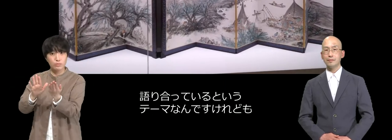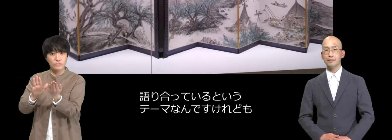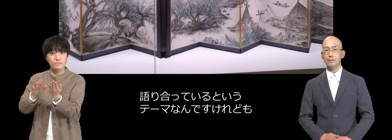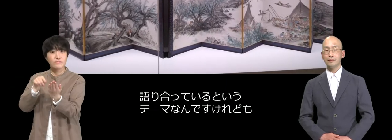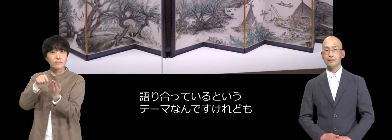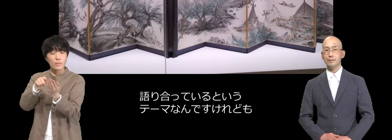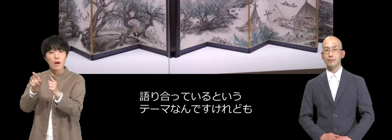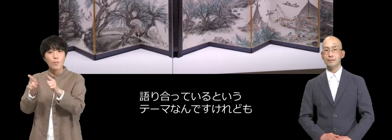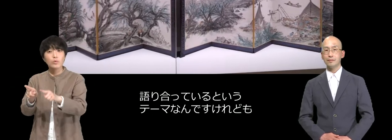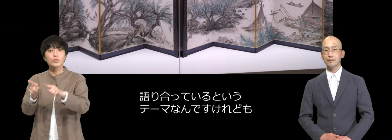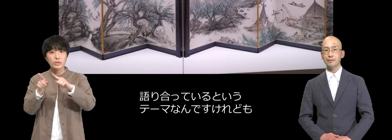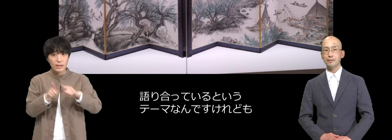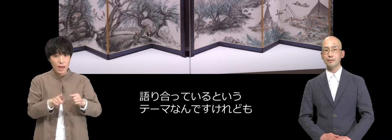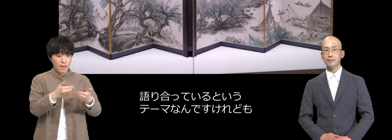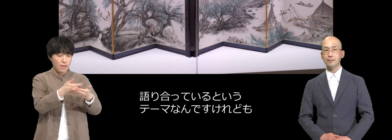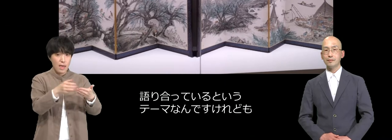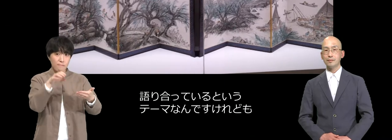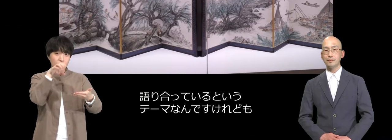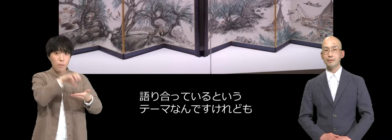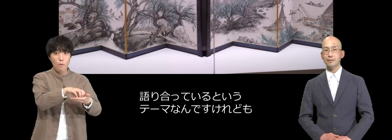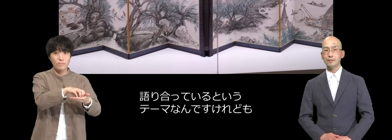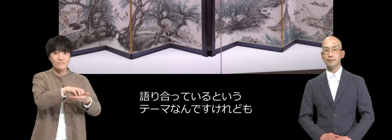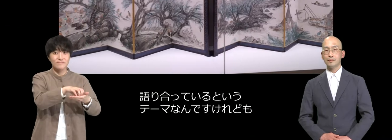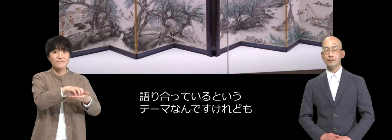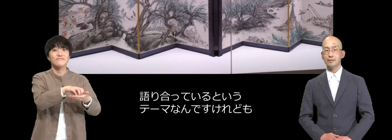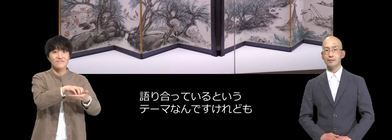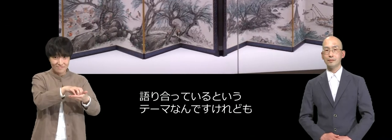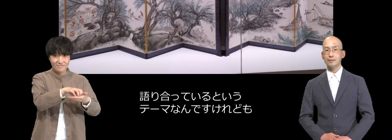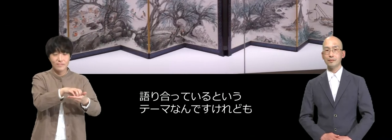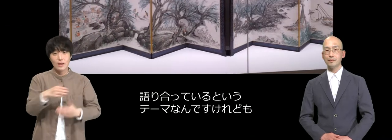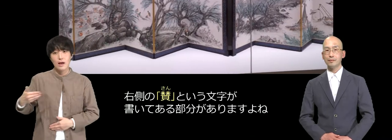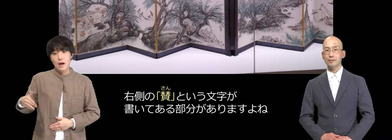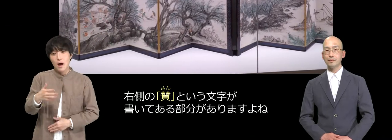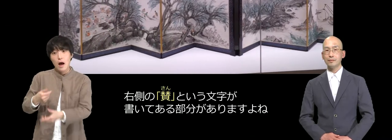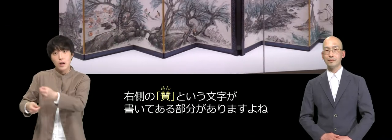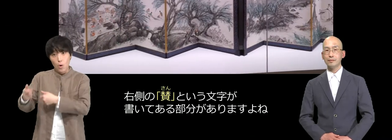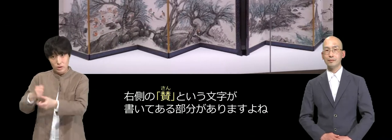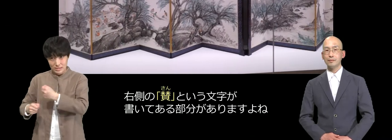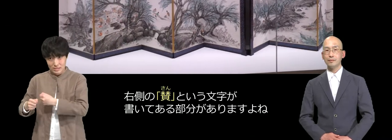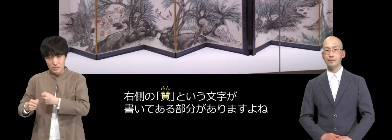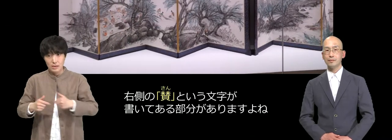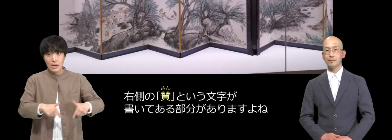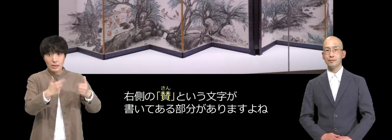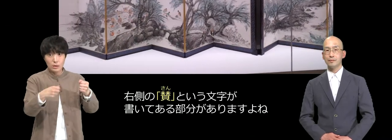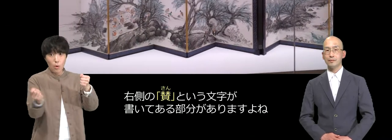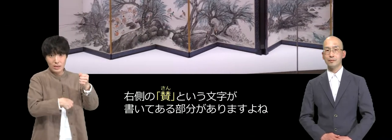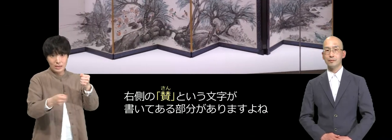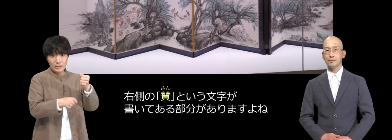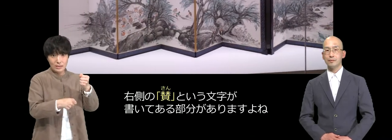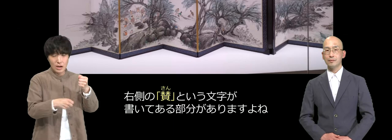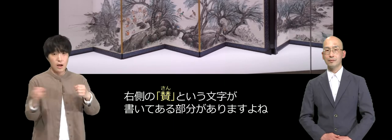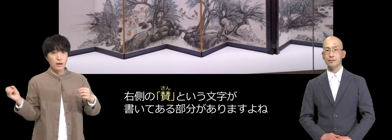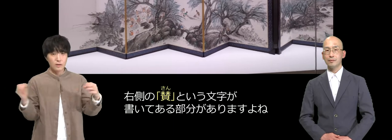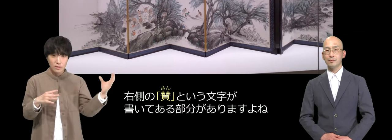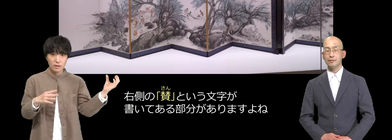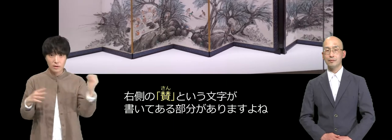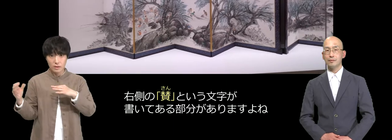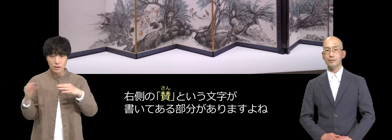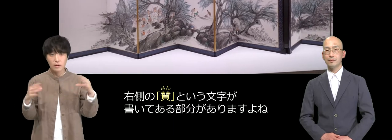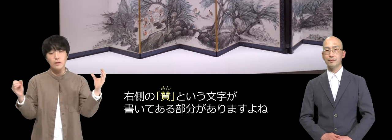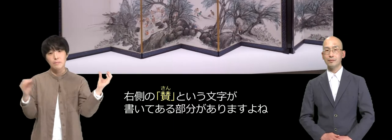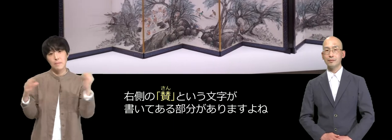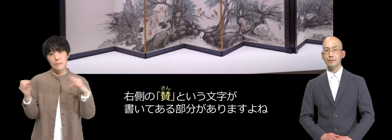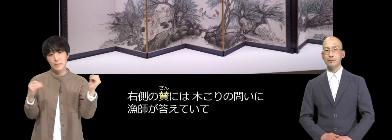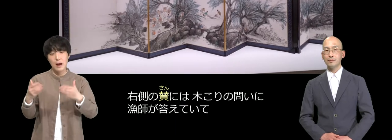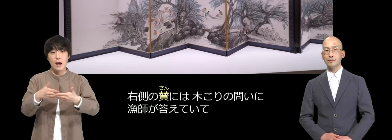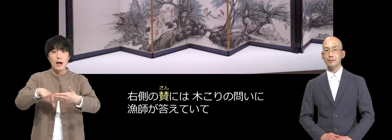語り合っているという風なテーマなんですけれども右のはのですねまぁさんって言ったような文字が書いてある部分